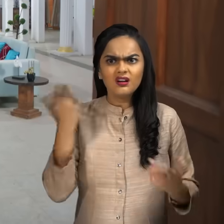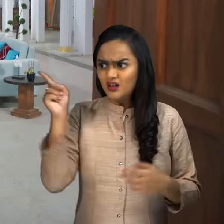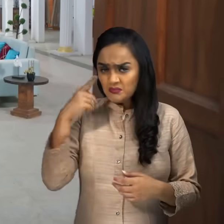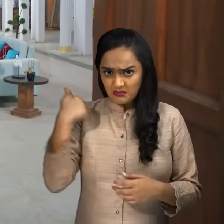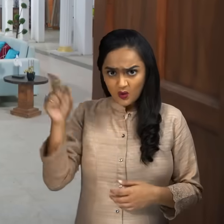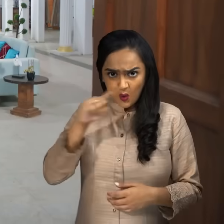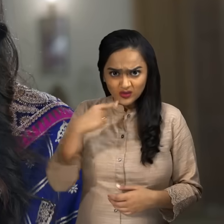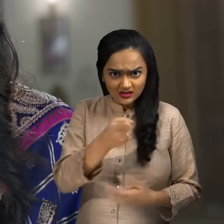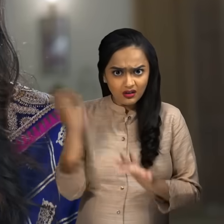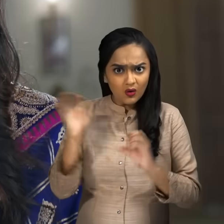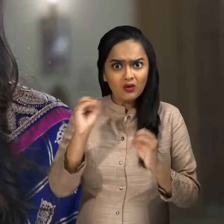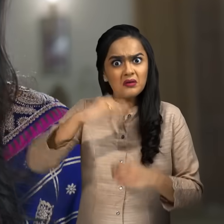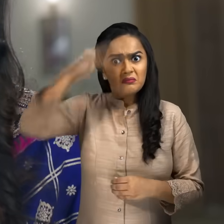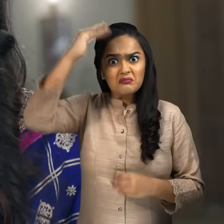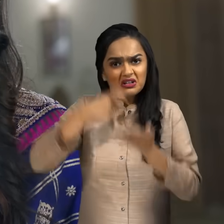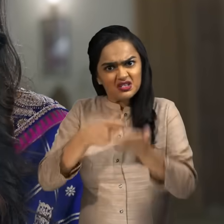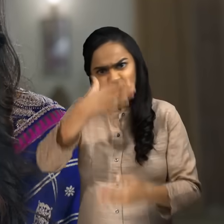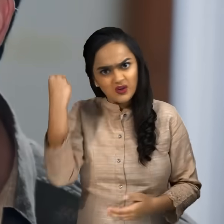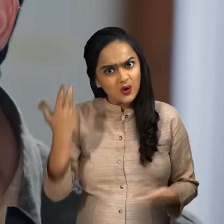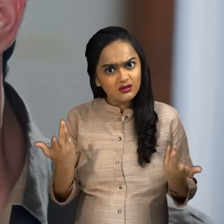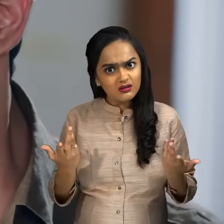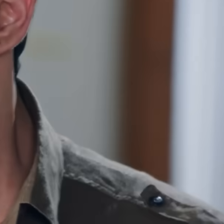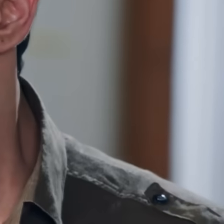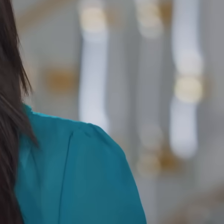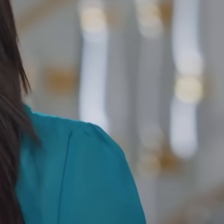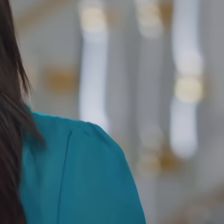क्या गलत कहा दलजीत ने? अब तुम बड़ों की इज्जत करना भी भूल गए।